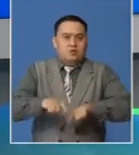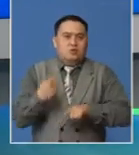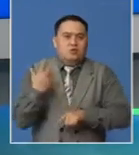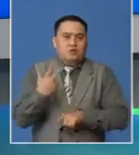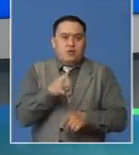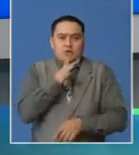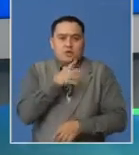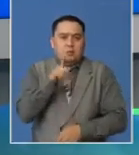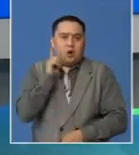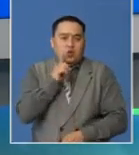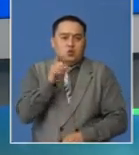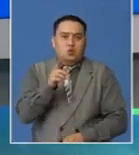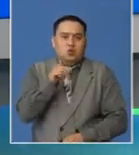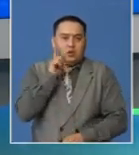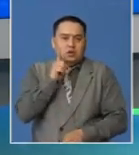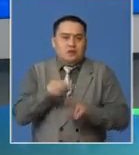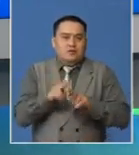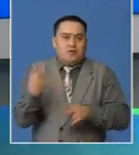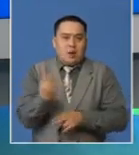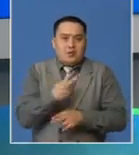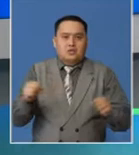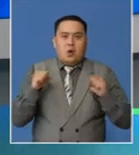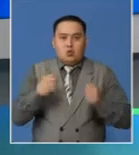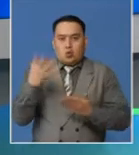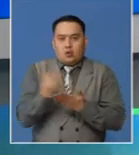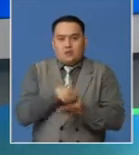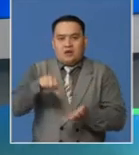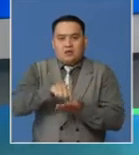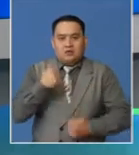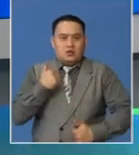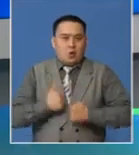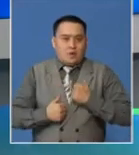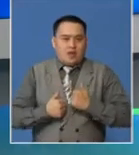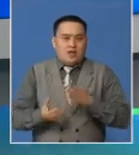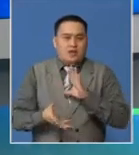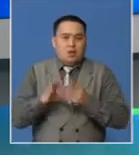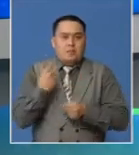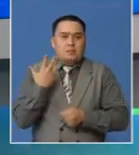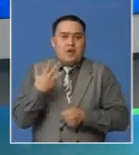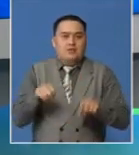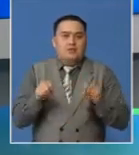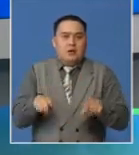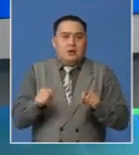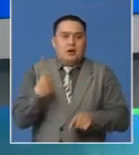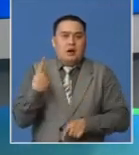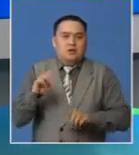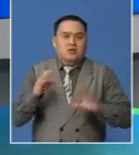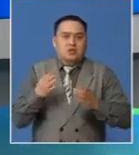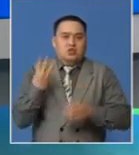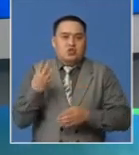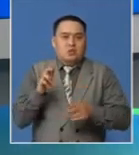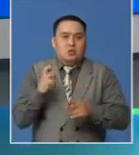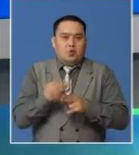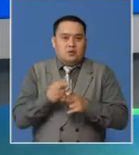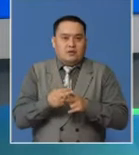возрастных категориях – молодежь и юниоры. В обеих нашим спортсменкам удалось выступить достойно. В итоге 5 золотых, 1 серебряная и 4 бронзовые